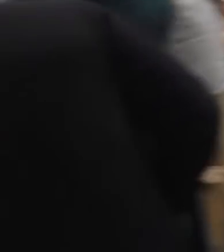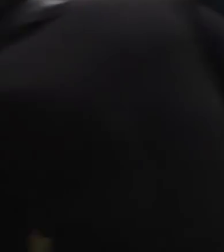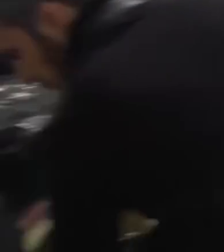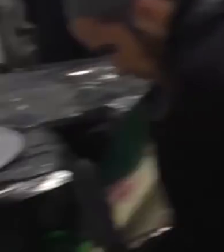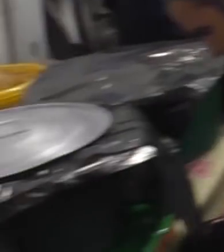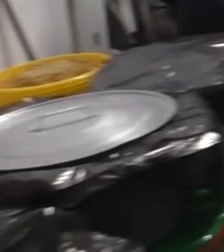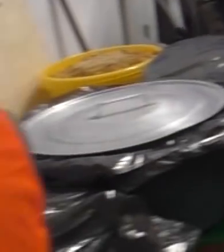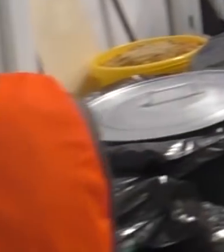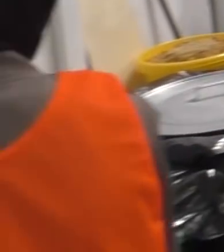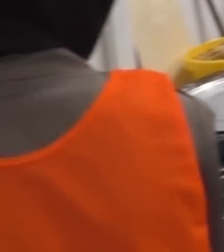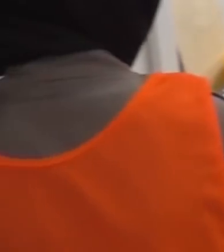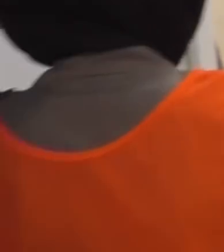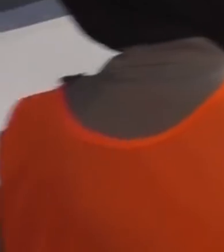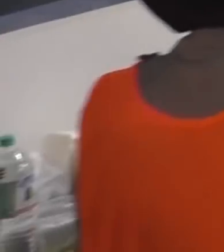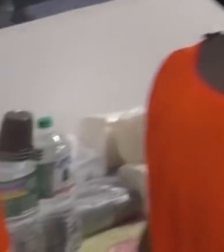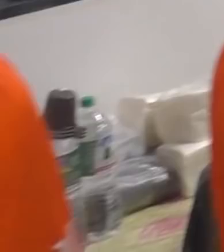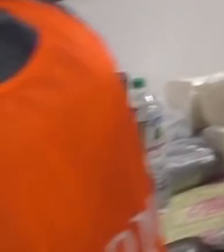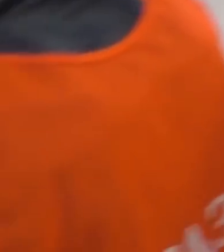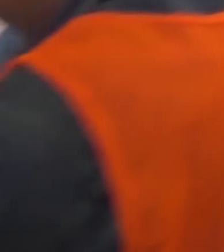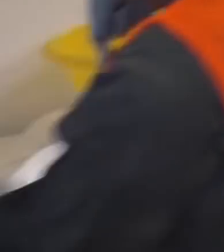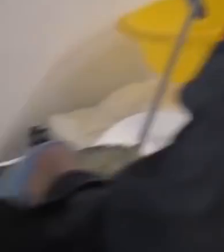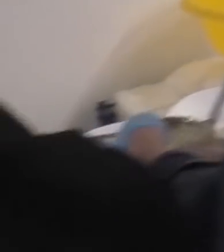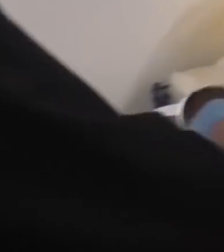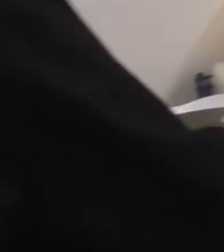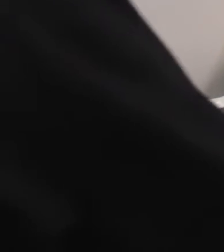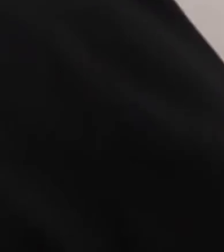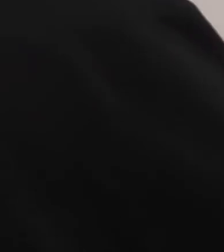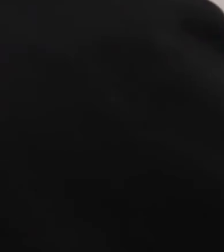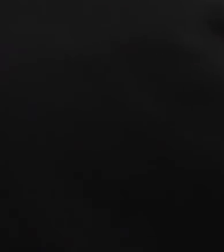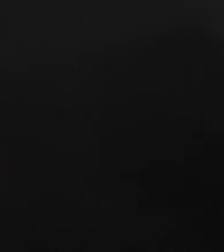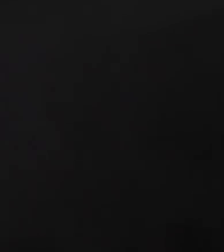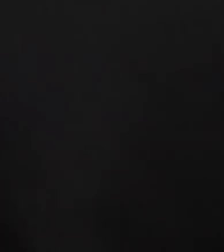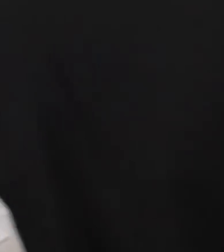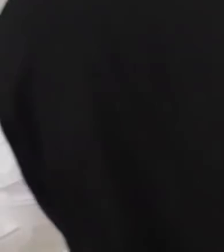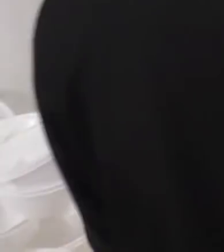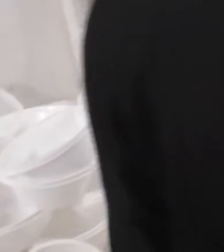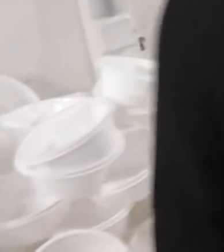رمضان رمضان رمضان يا